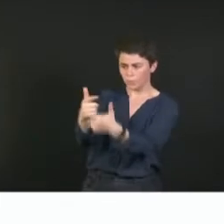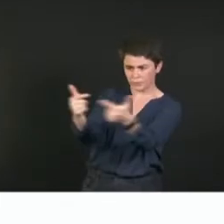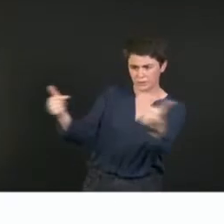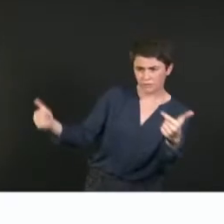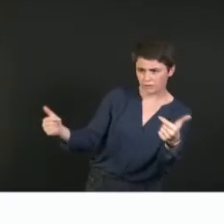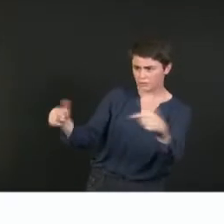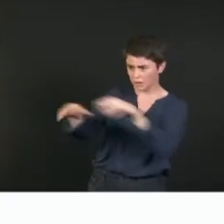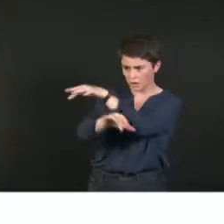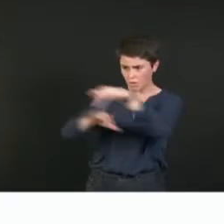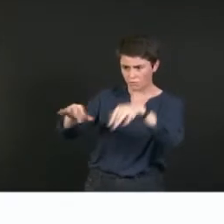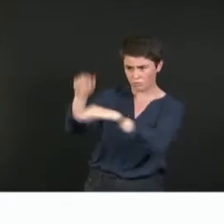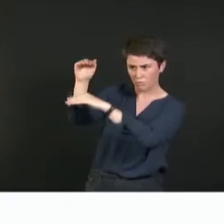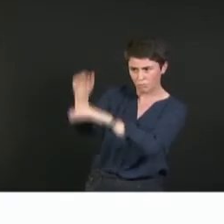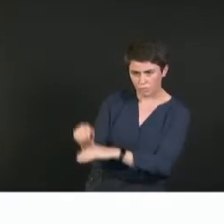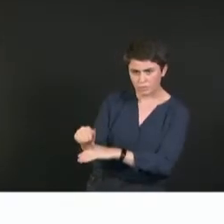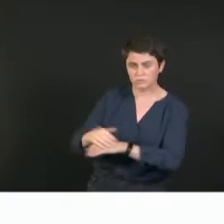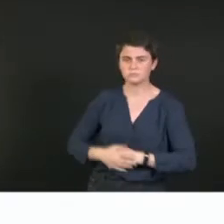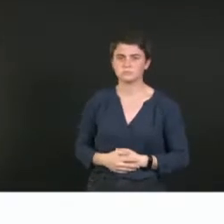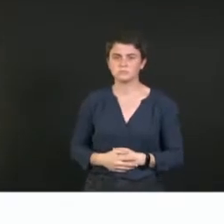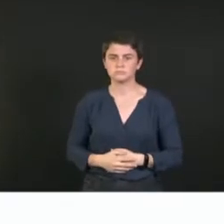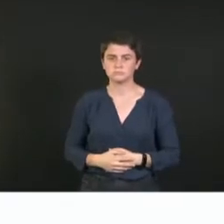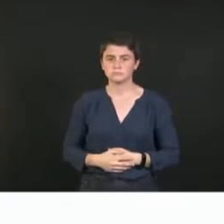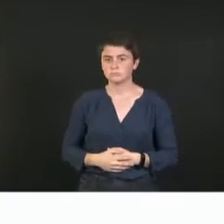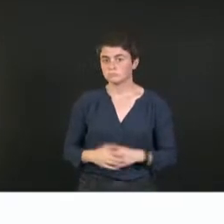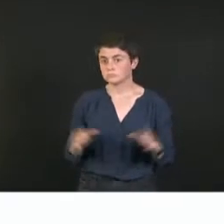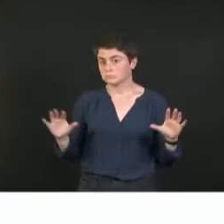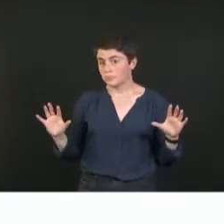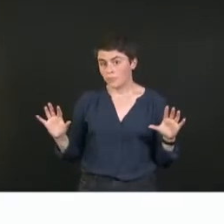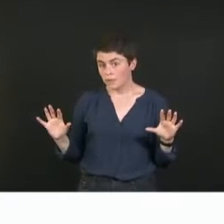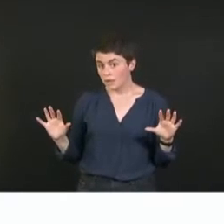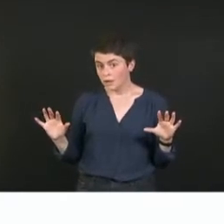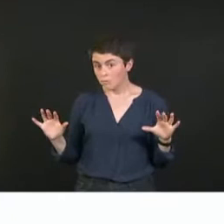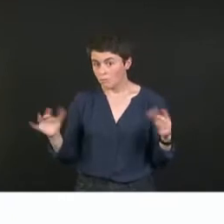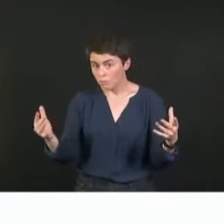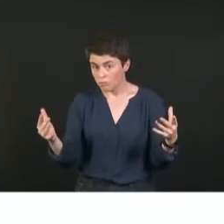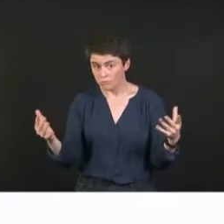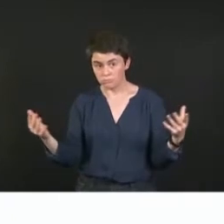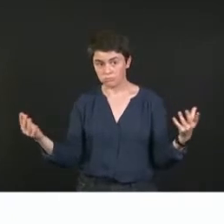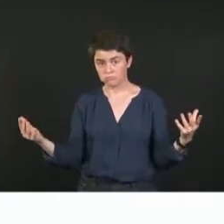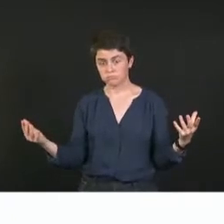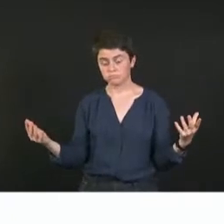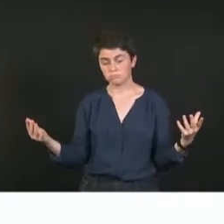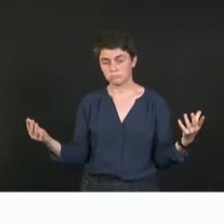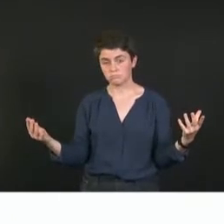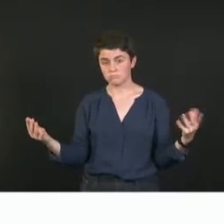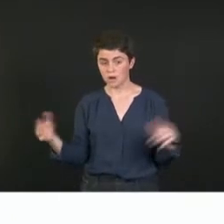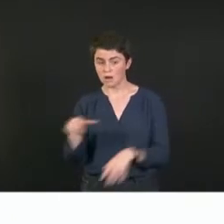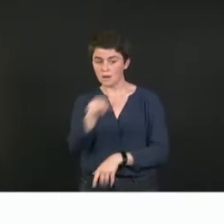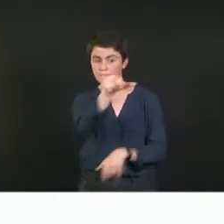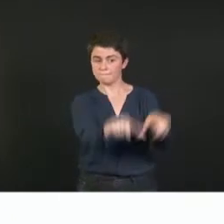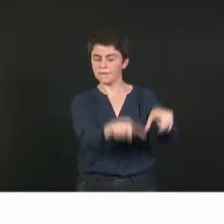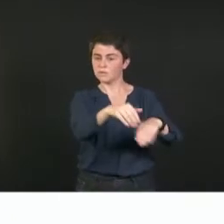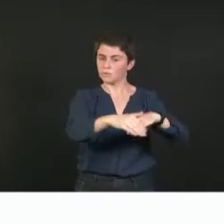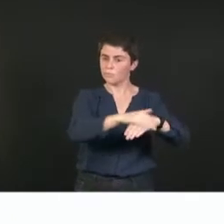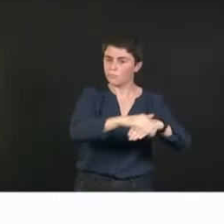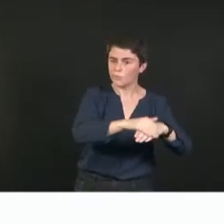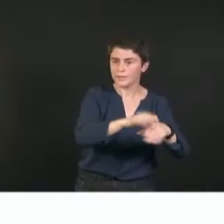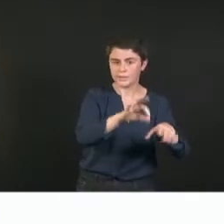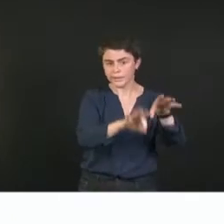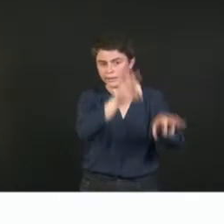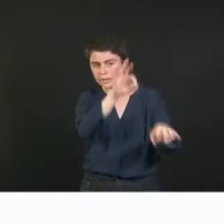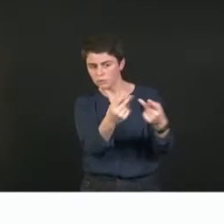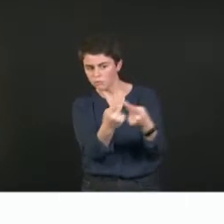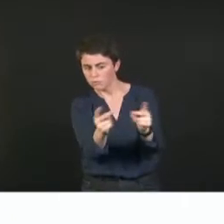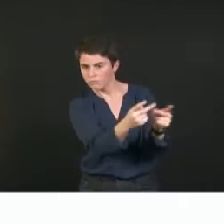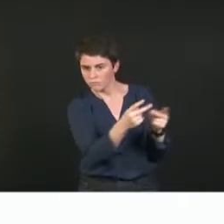l'environnement. De manière en fait à intégrer aussi et à impliquer à la fois les élus, donc les collectivités qui